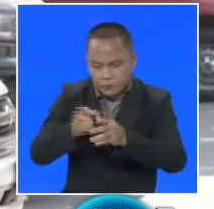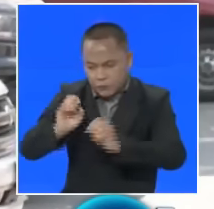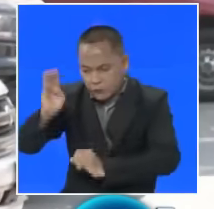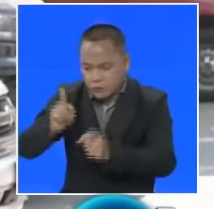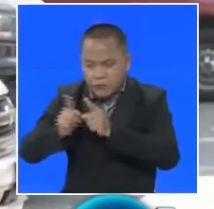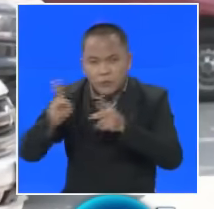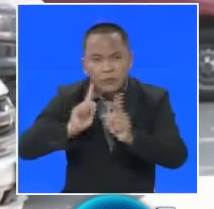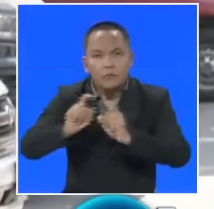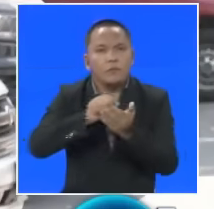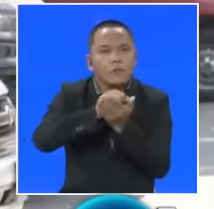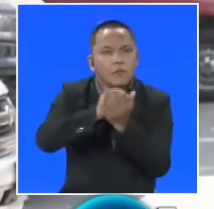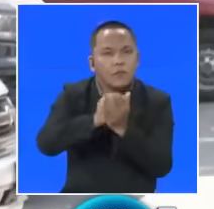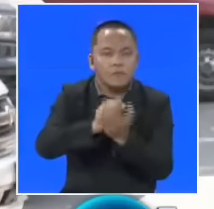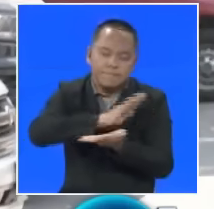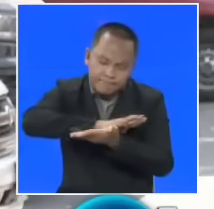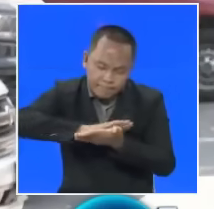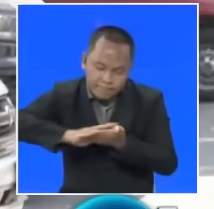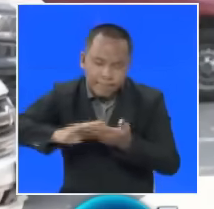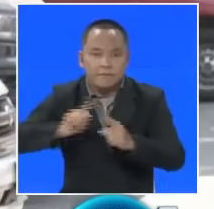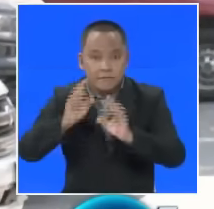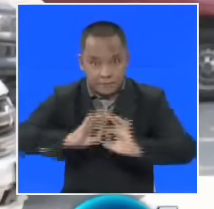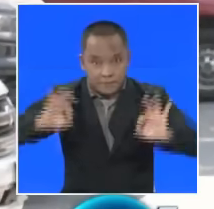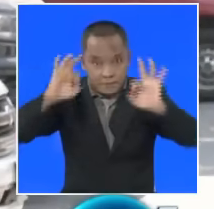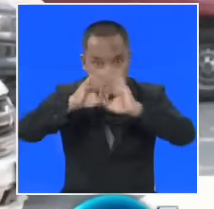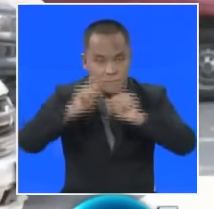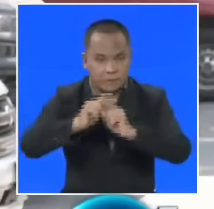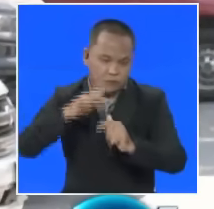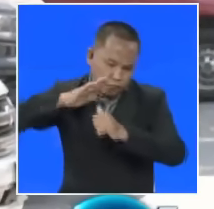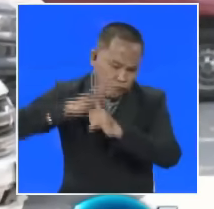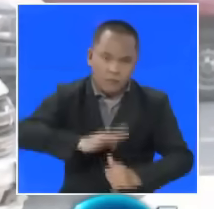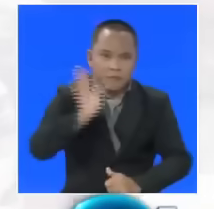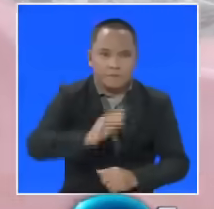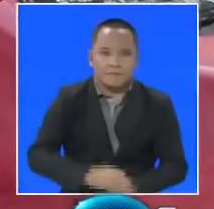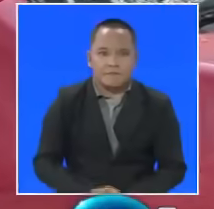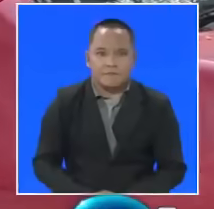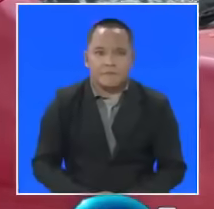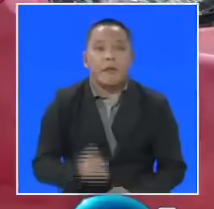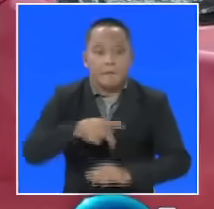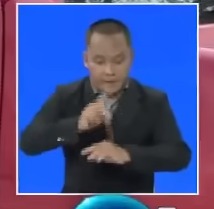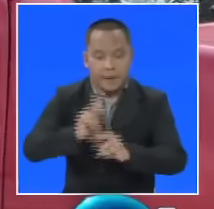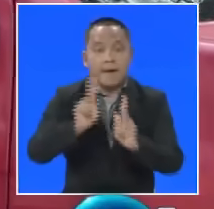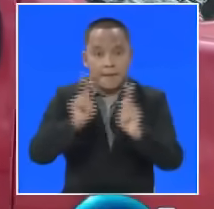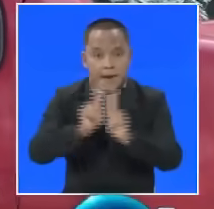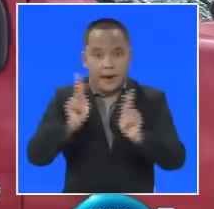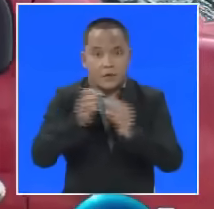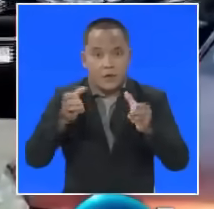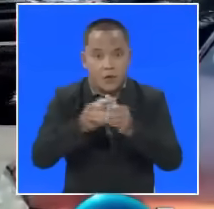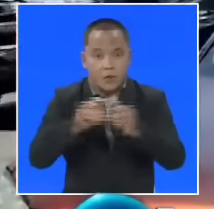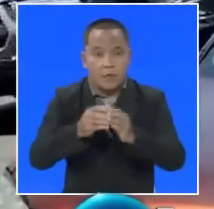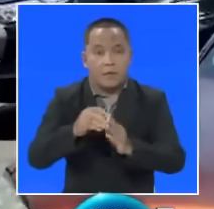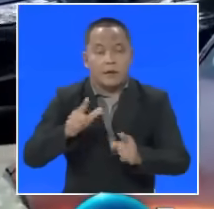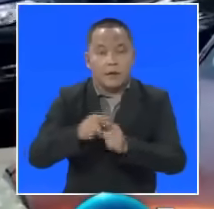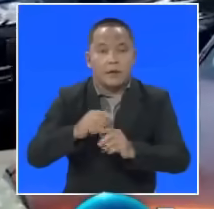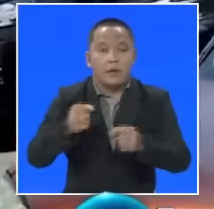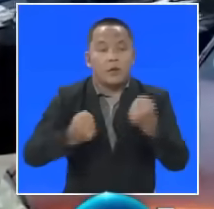บการเกี่ยวกับการให้บริการด้วยความสุภาพและที่สำคัญคือต้องไม่เอาเปรียบลูกค้าครับประธานกรรมการสหกรณ์นครลานนา